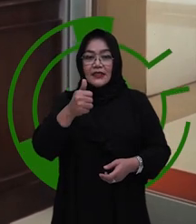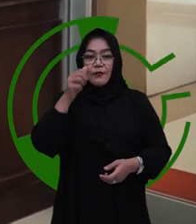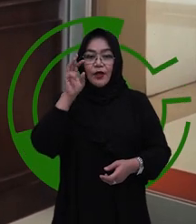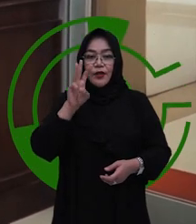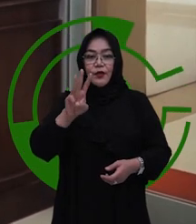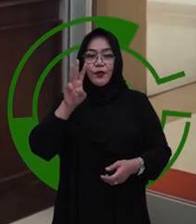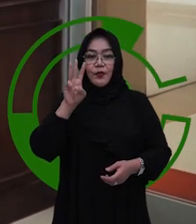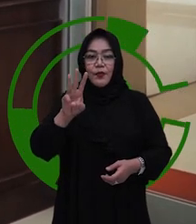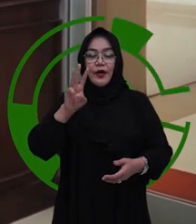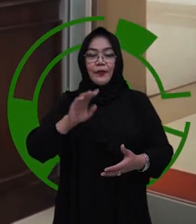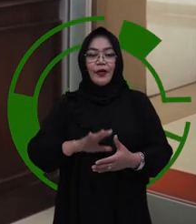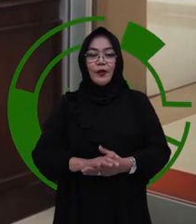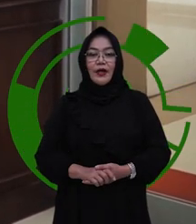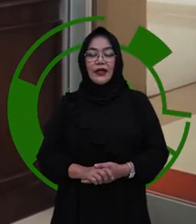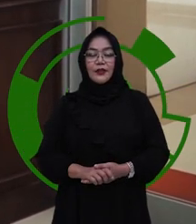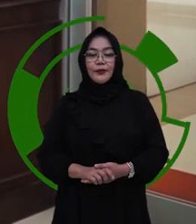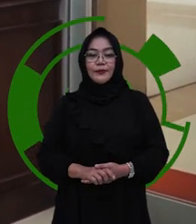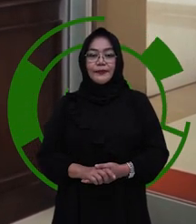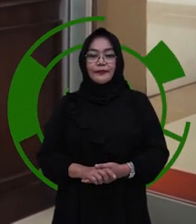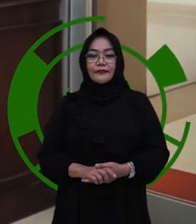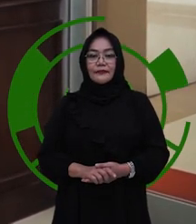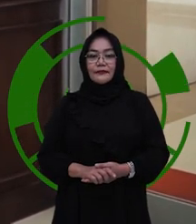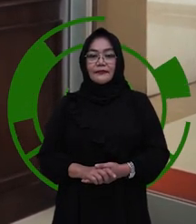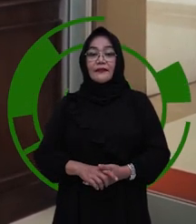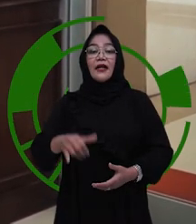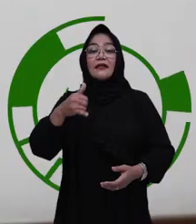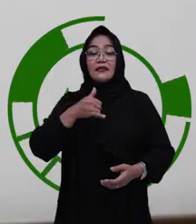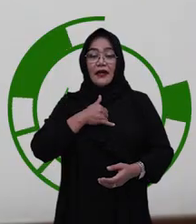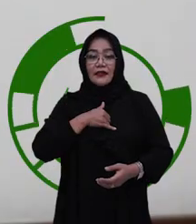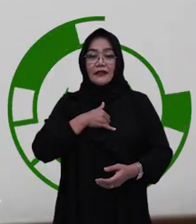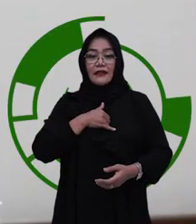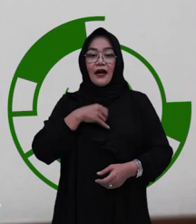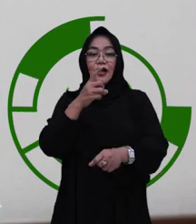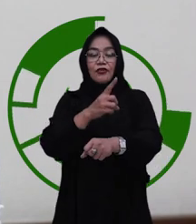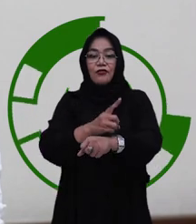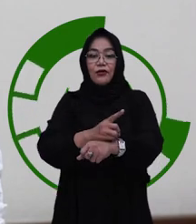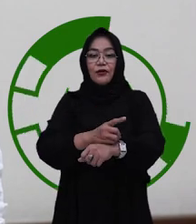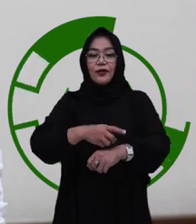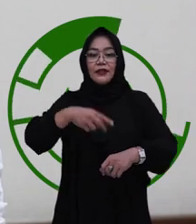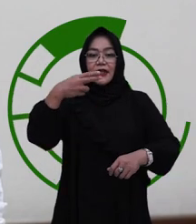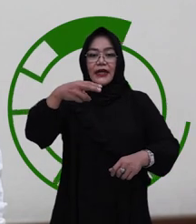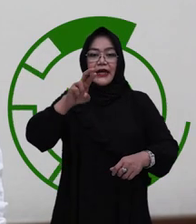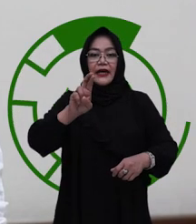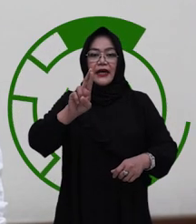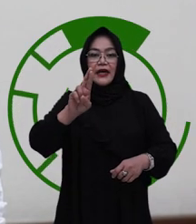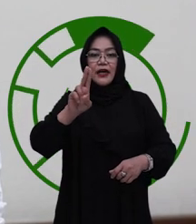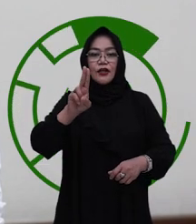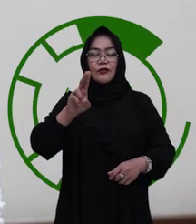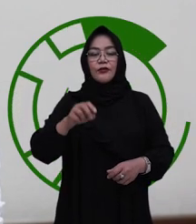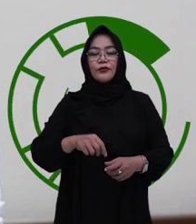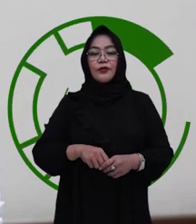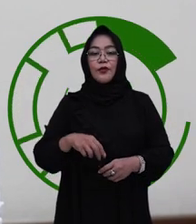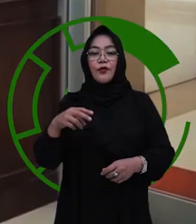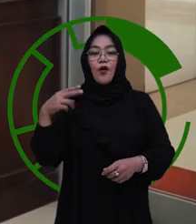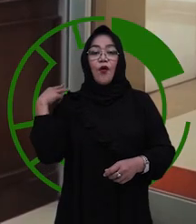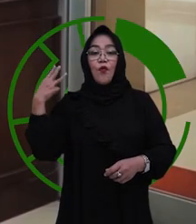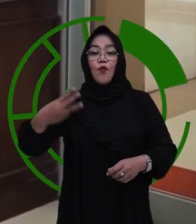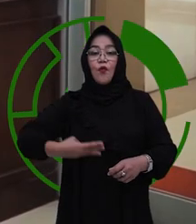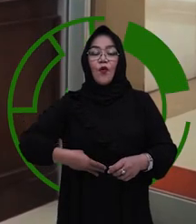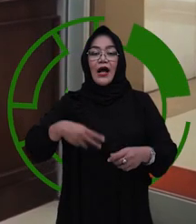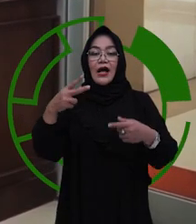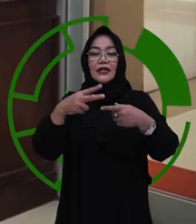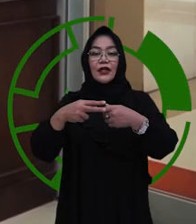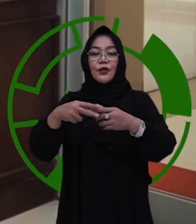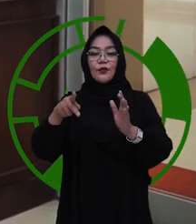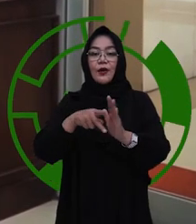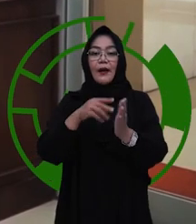Assalamualaikum warahmatullahi wabarakatuh. Saya Dr. Haji Heru Pramono, S.A.M.Hum, Wakil